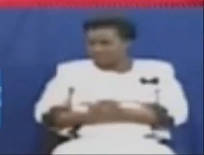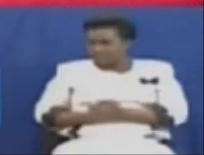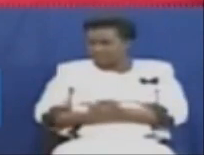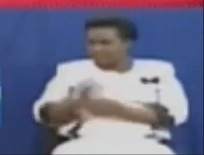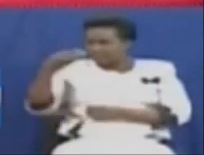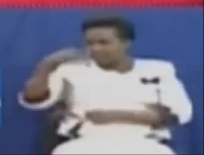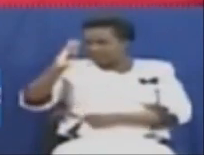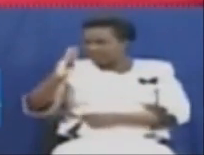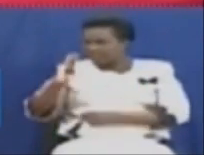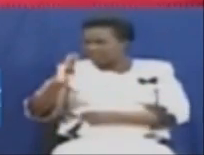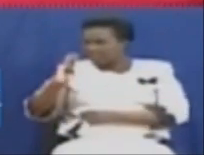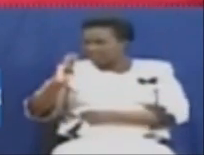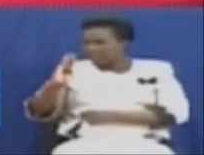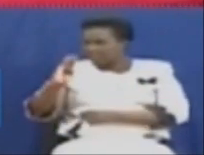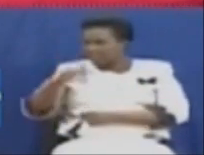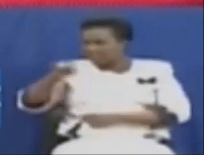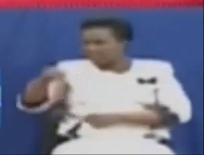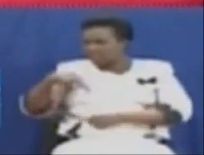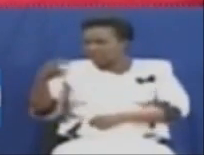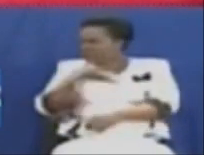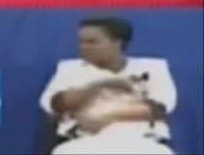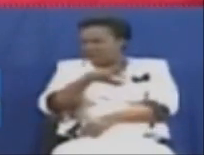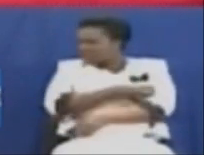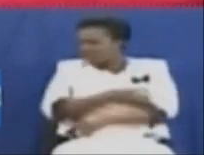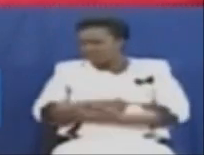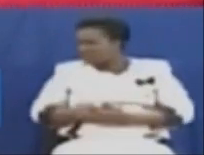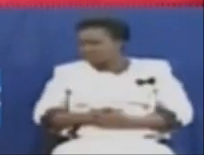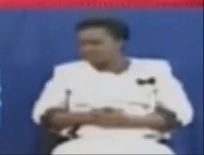kibabe. Haiongozi kibabe.